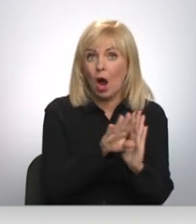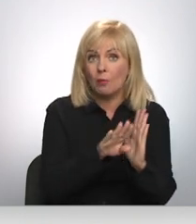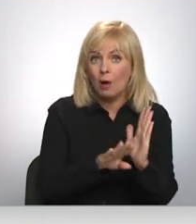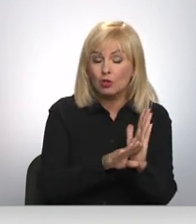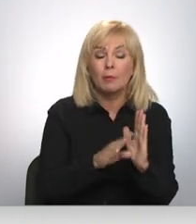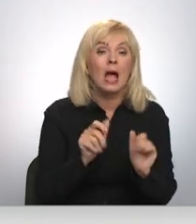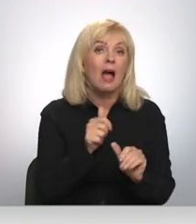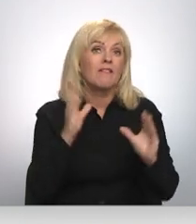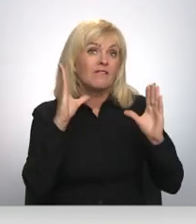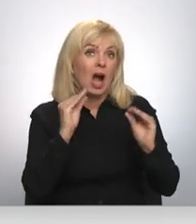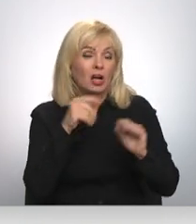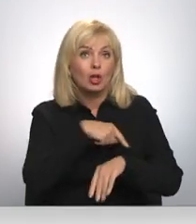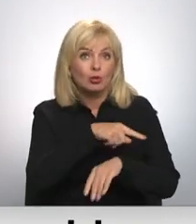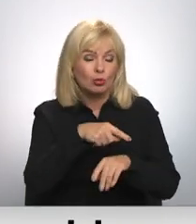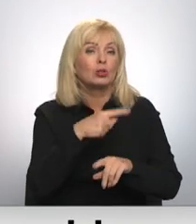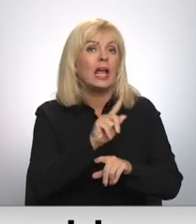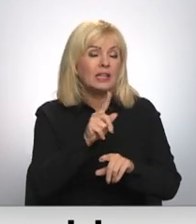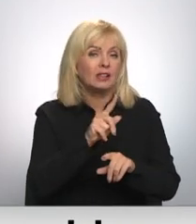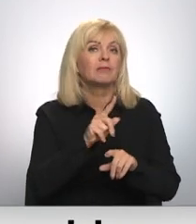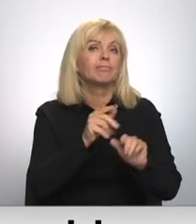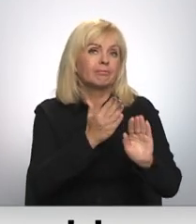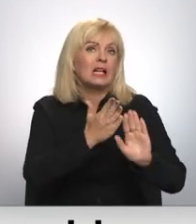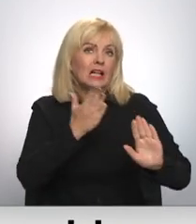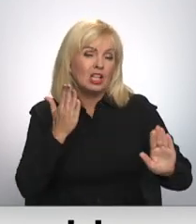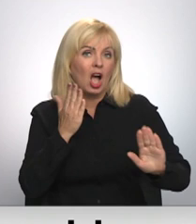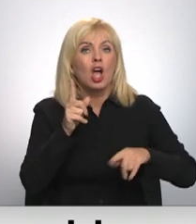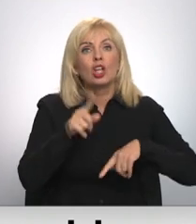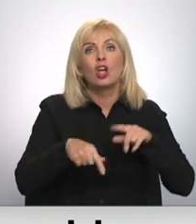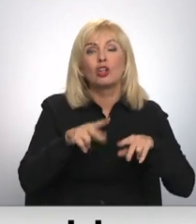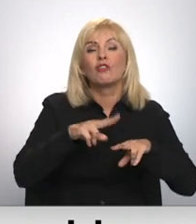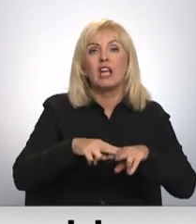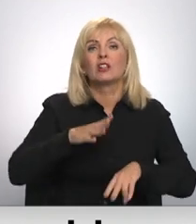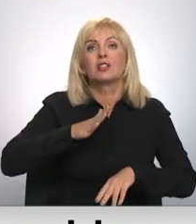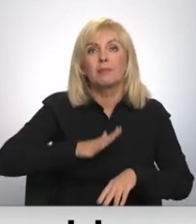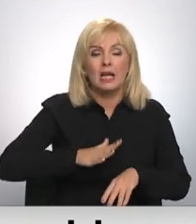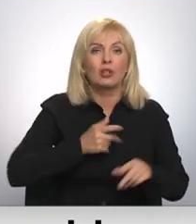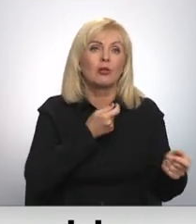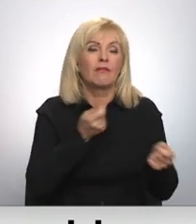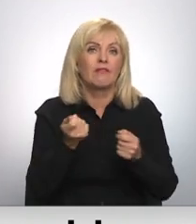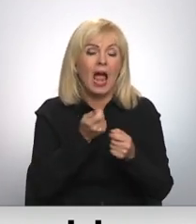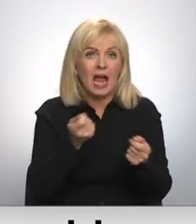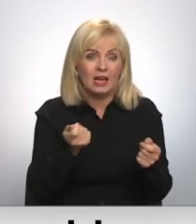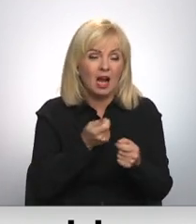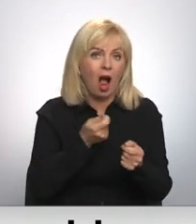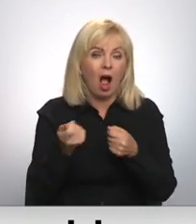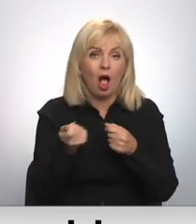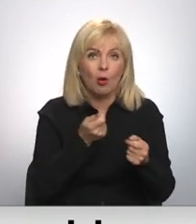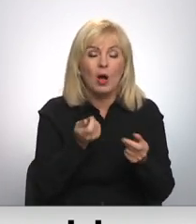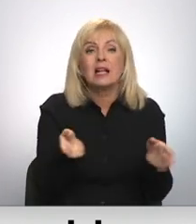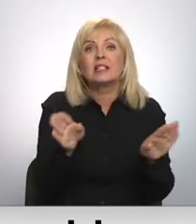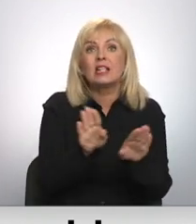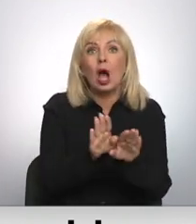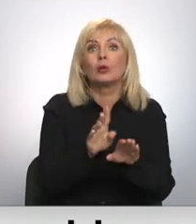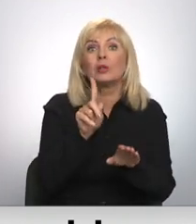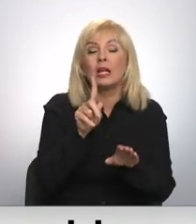vakara stundās izveidojās rindas un dažviet mēs esam spiesti veikalu vērt ciet jau